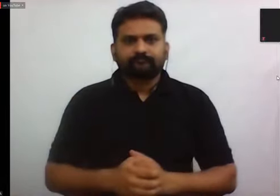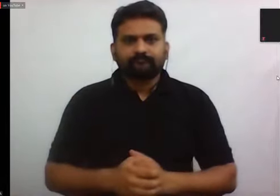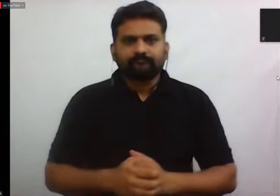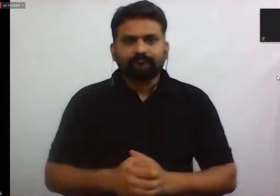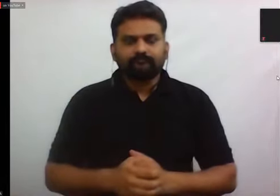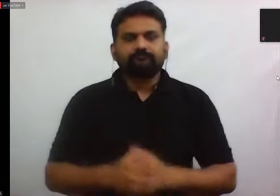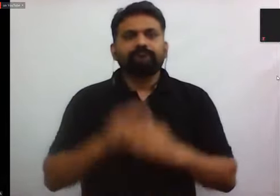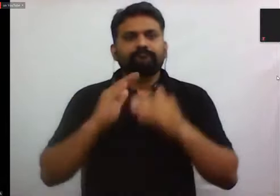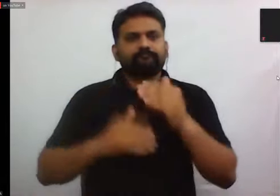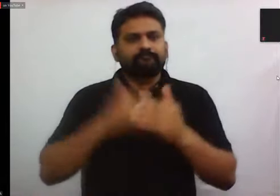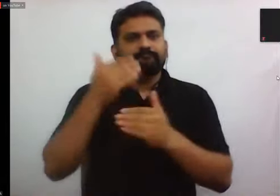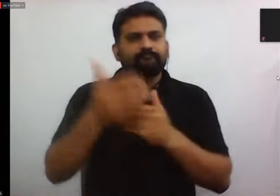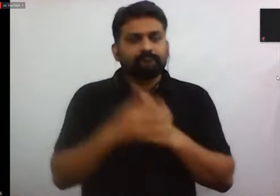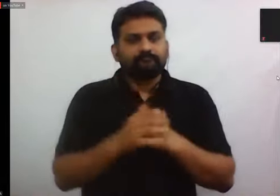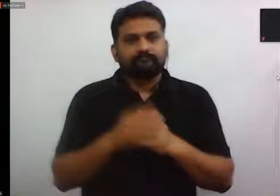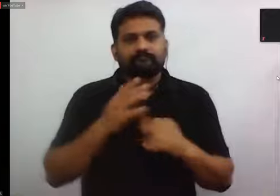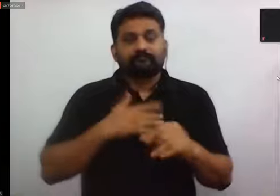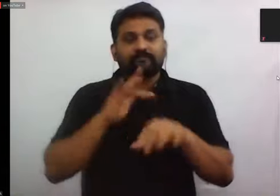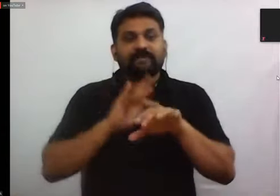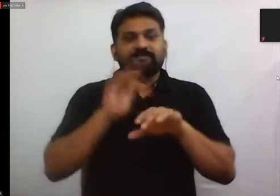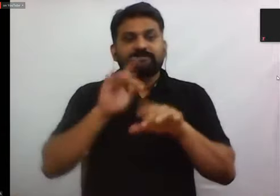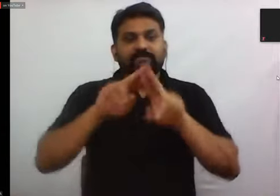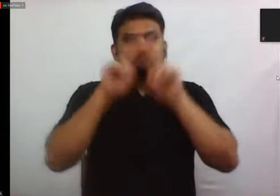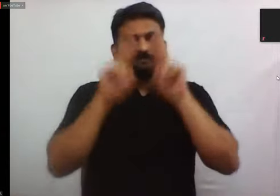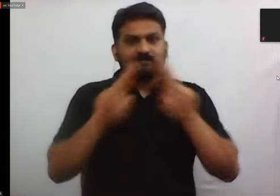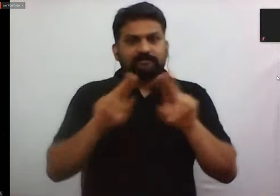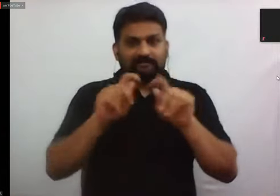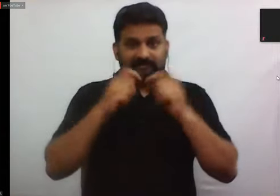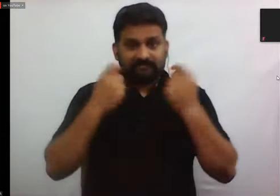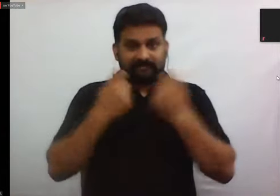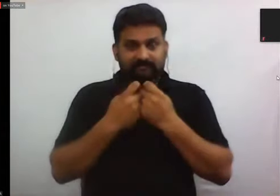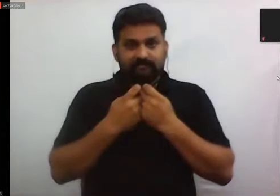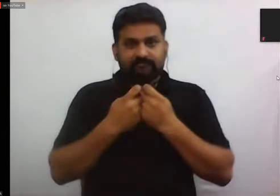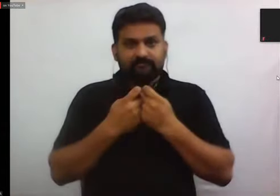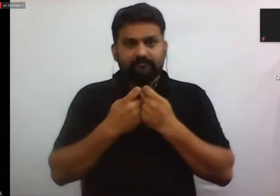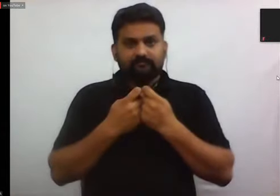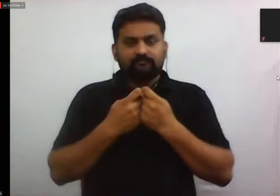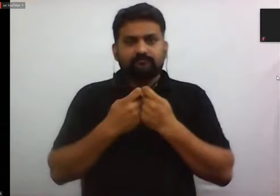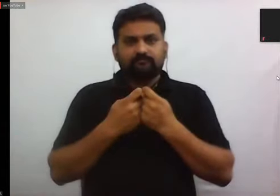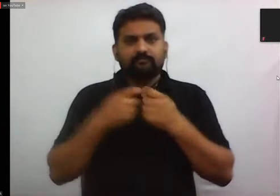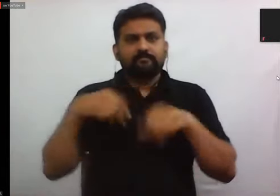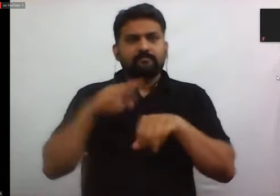उसके बाद मैं हमारे सेंस इंटरनेशनल टीम के मेंबर